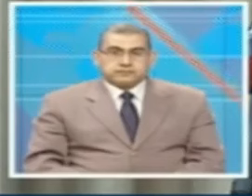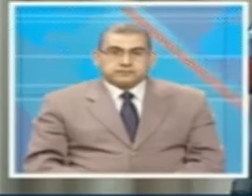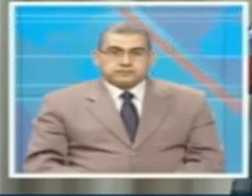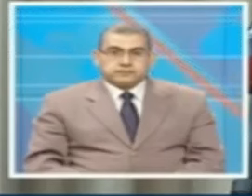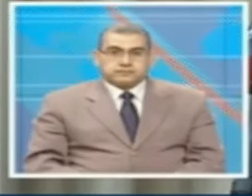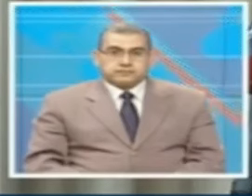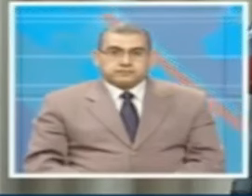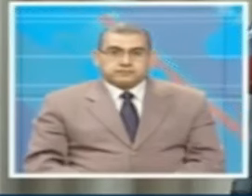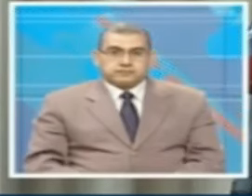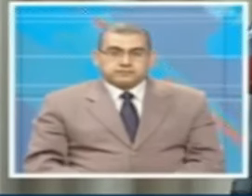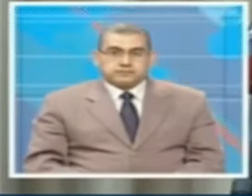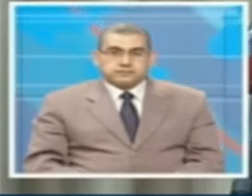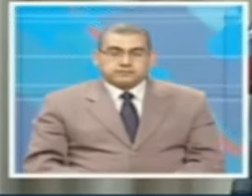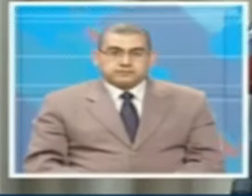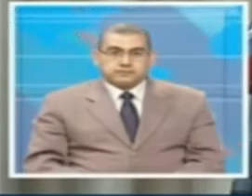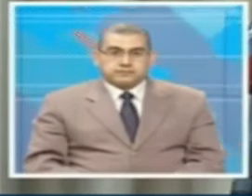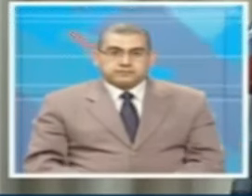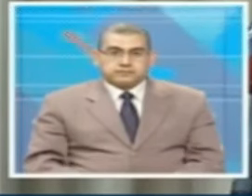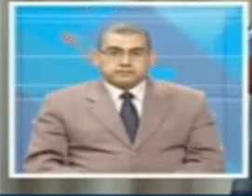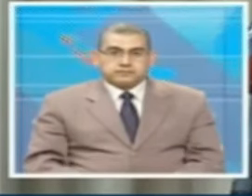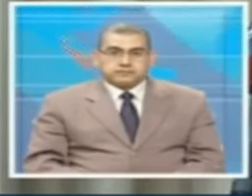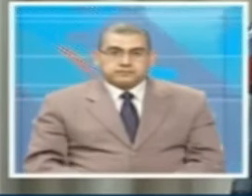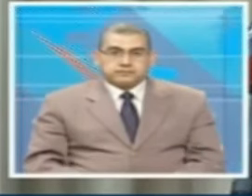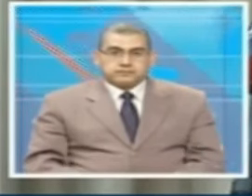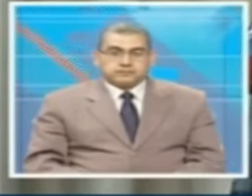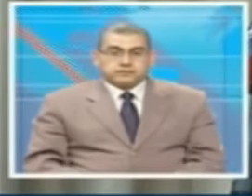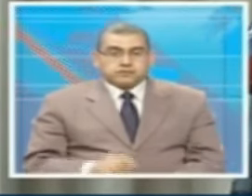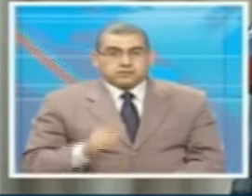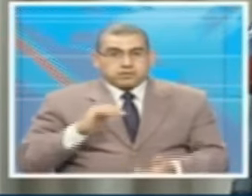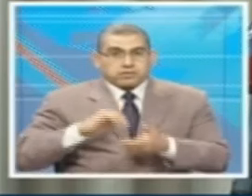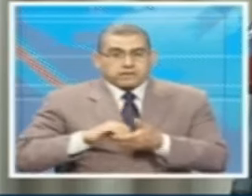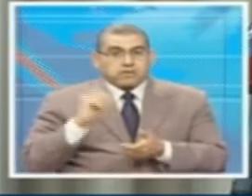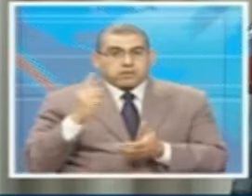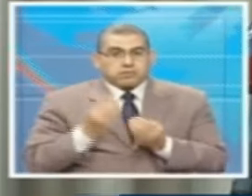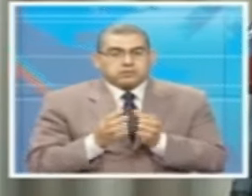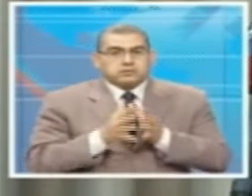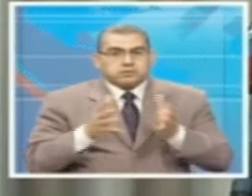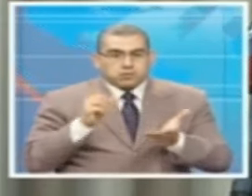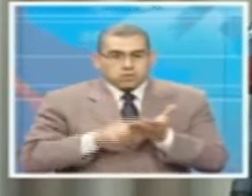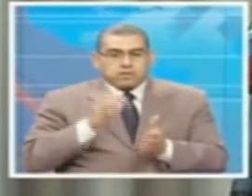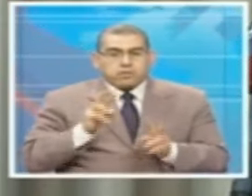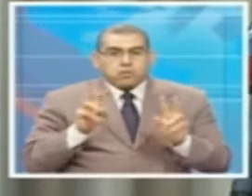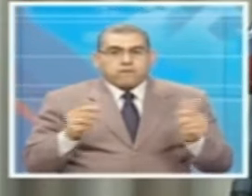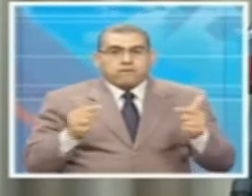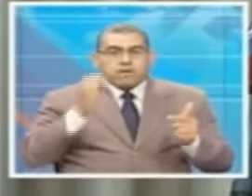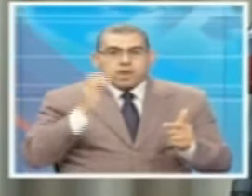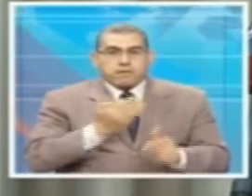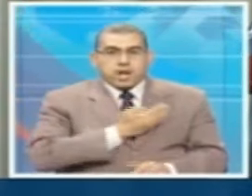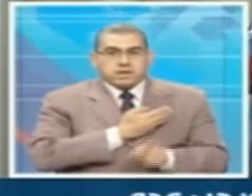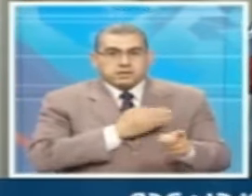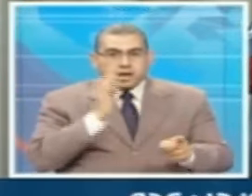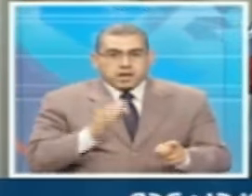silence the guns as the only way. هناك توافق دولي يزداد على ضرورة وقف إطلاق النار في قطاع